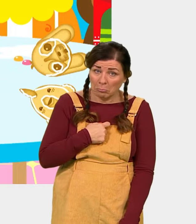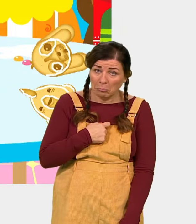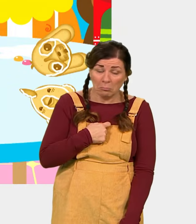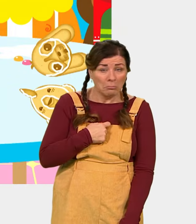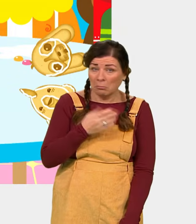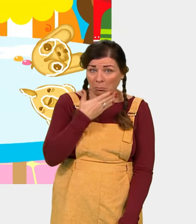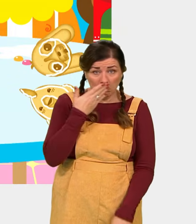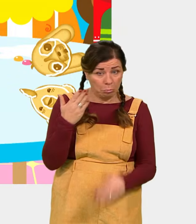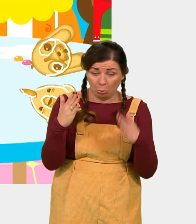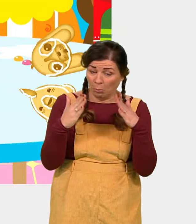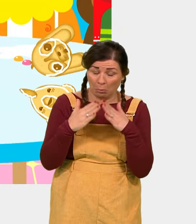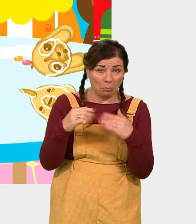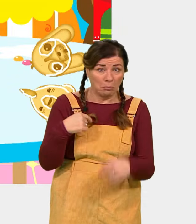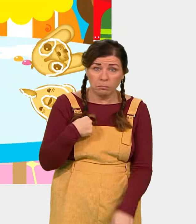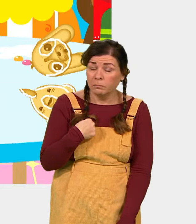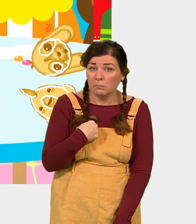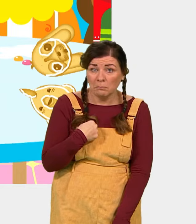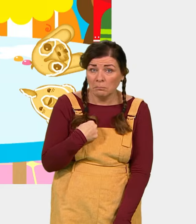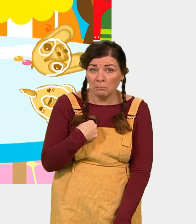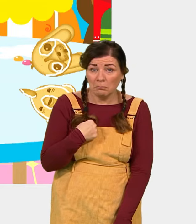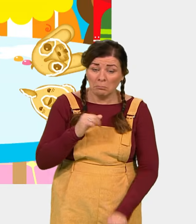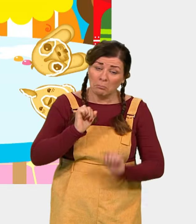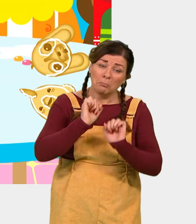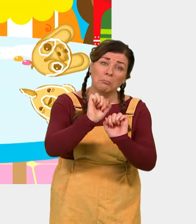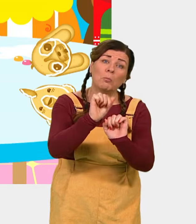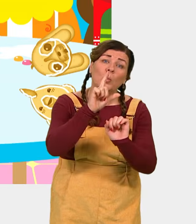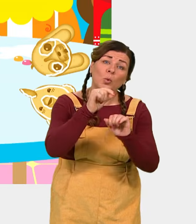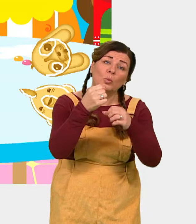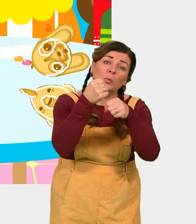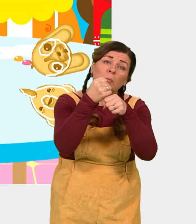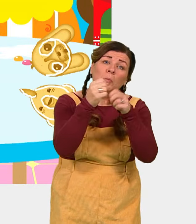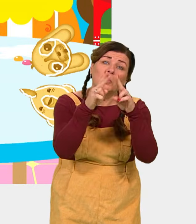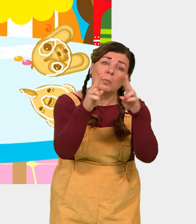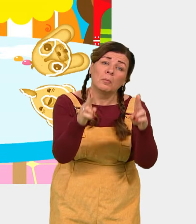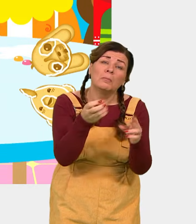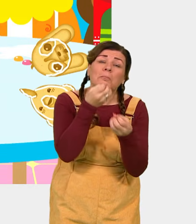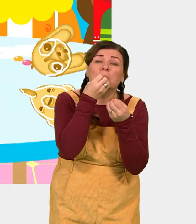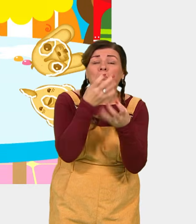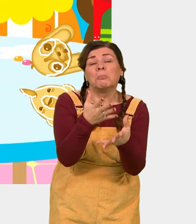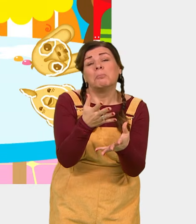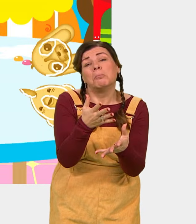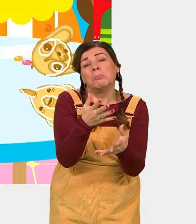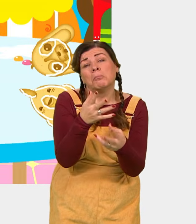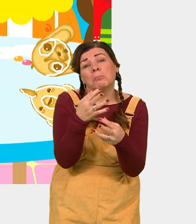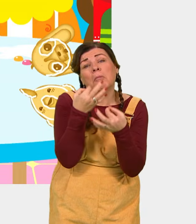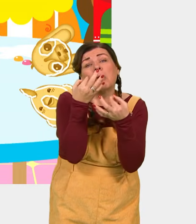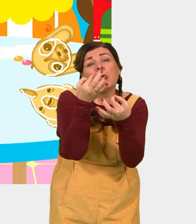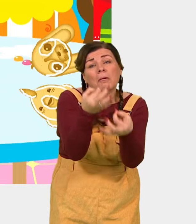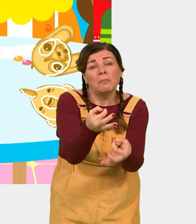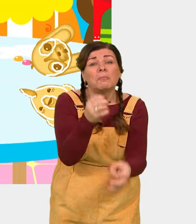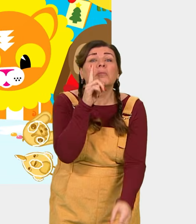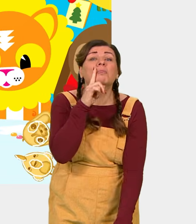does gen i ddim catref. Roedd y tŷ Cyw sinsir yn edrych mor braf a